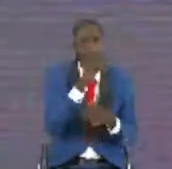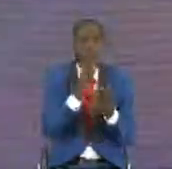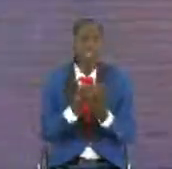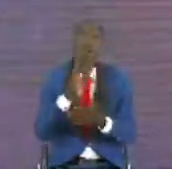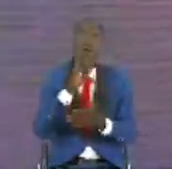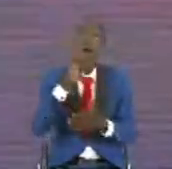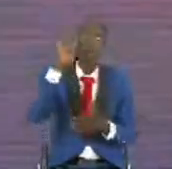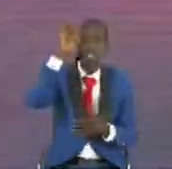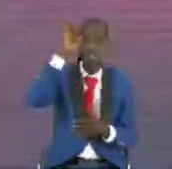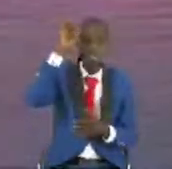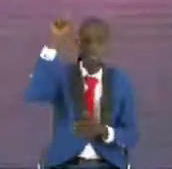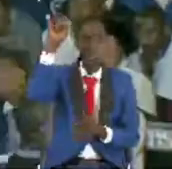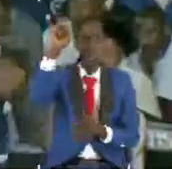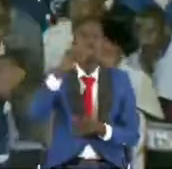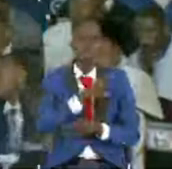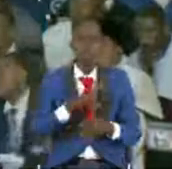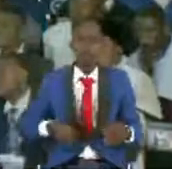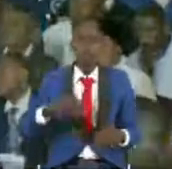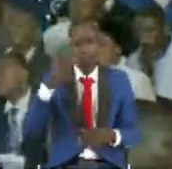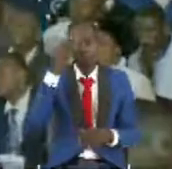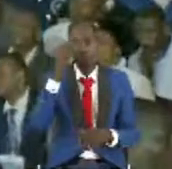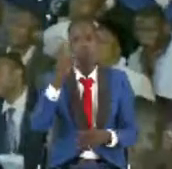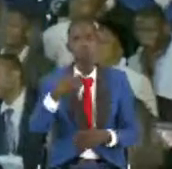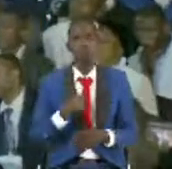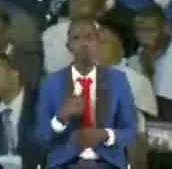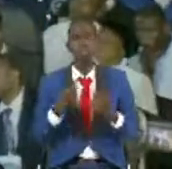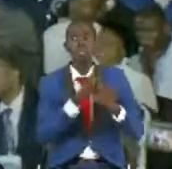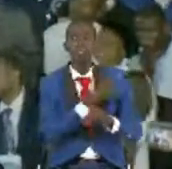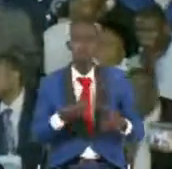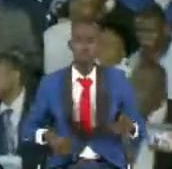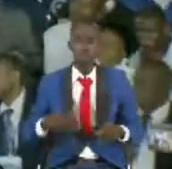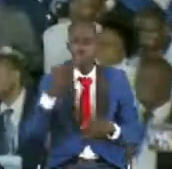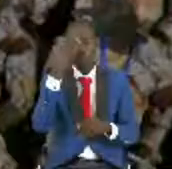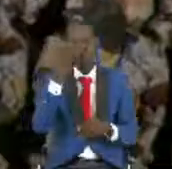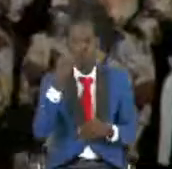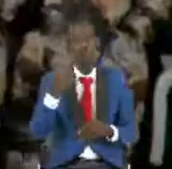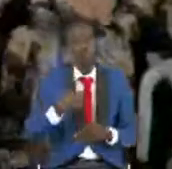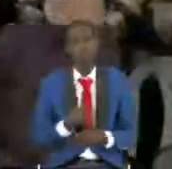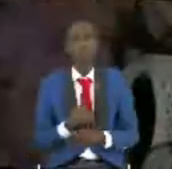appartiennent. Le Seigneur me connaît. Le Seigneur me connaît.